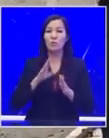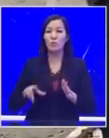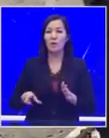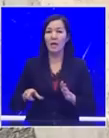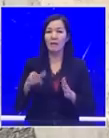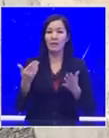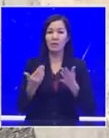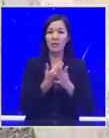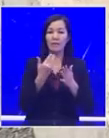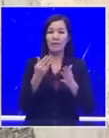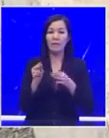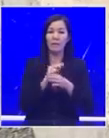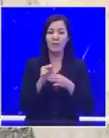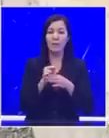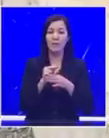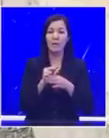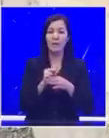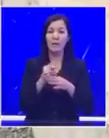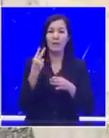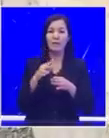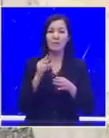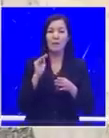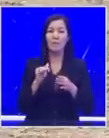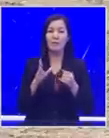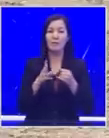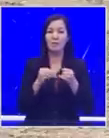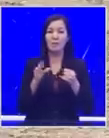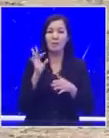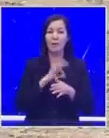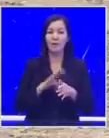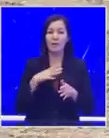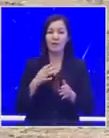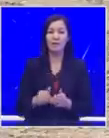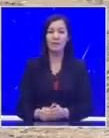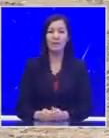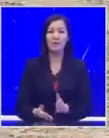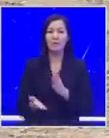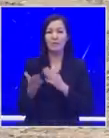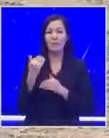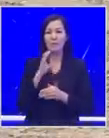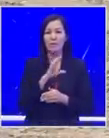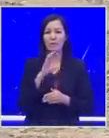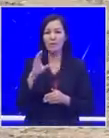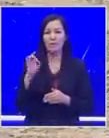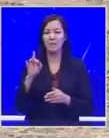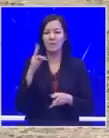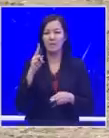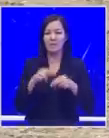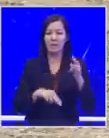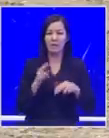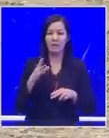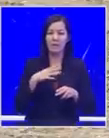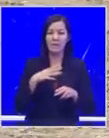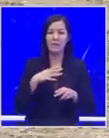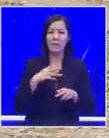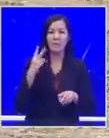жанданады. Сондай-ақ 20 мың гектар жер айналымға қосылады дейді мамандар. Бұрынғы кеңес уақытында салынған бітпей қалған гидроузелді